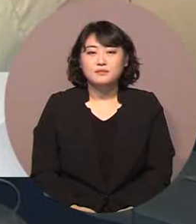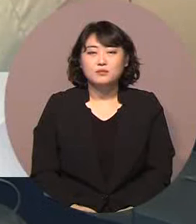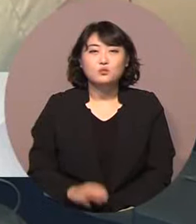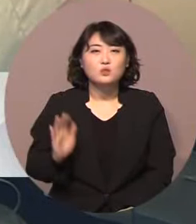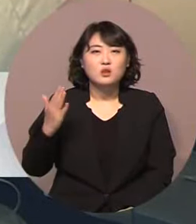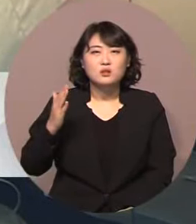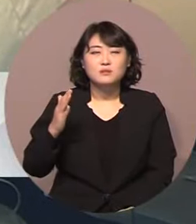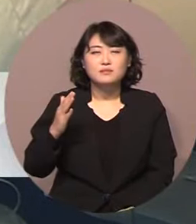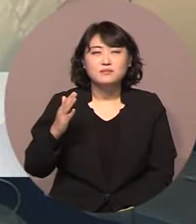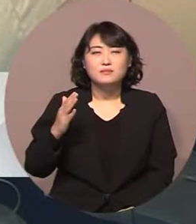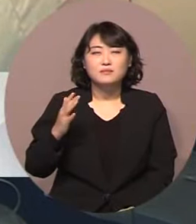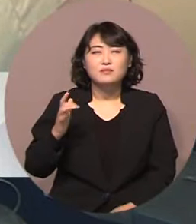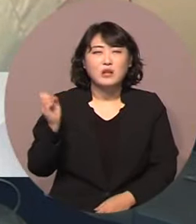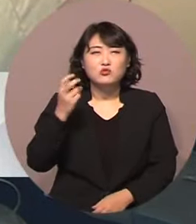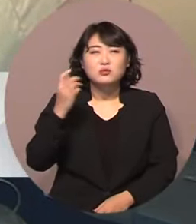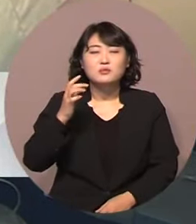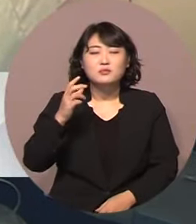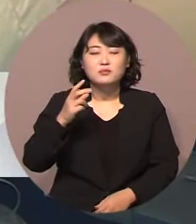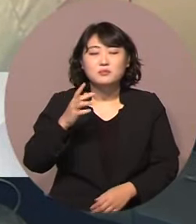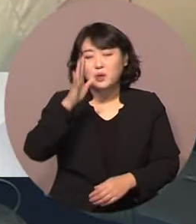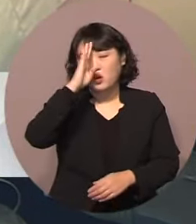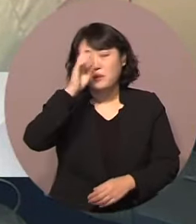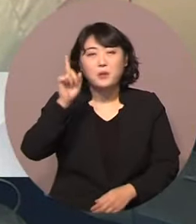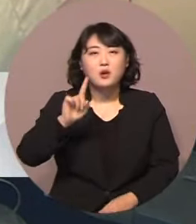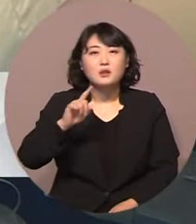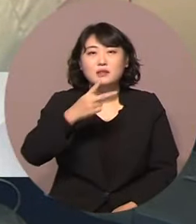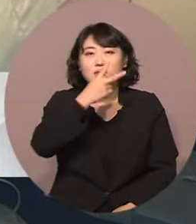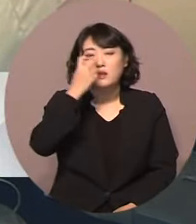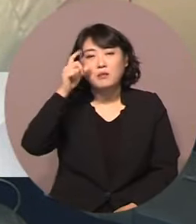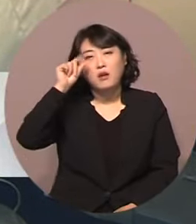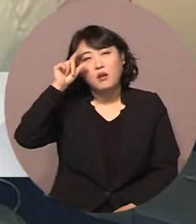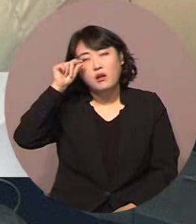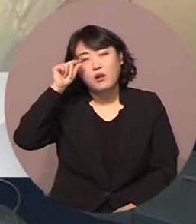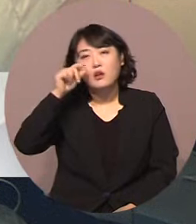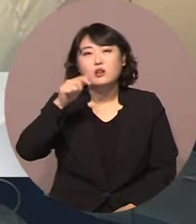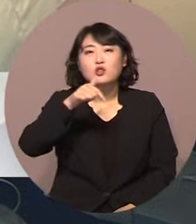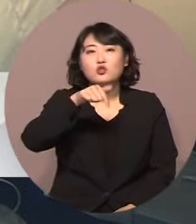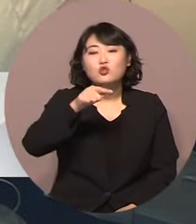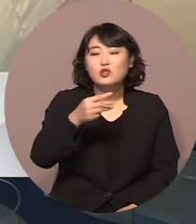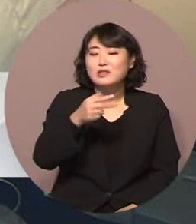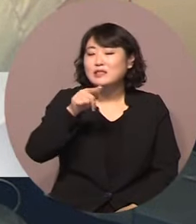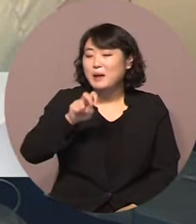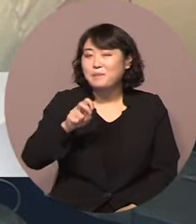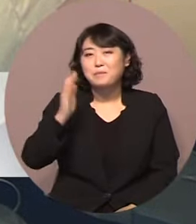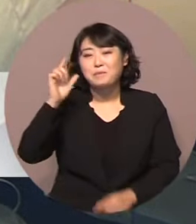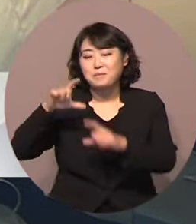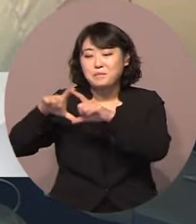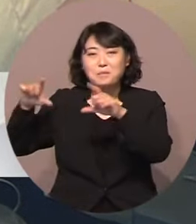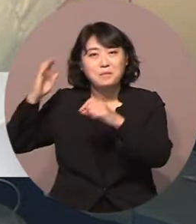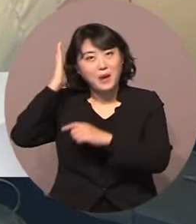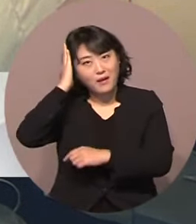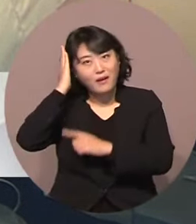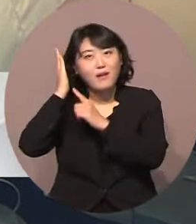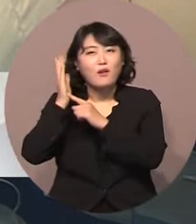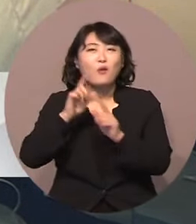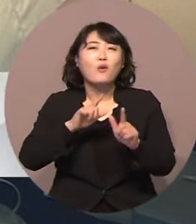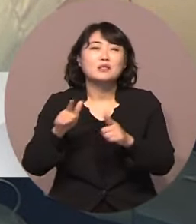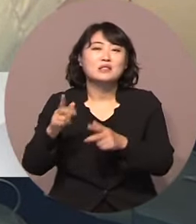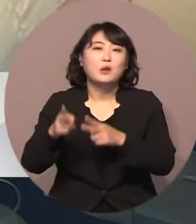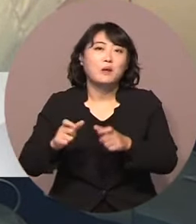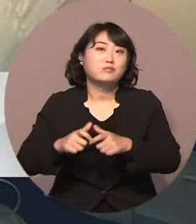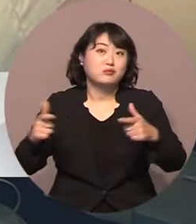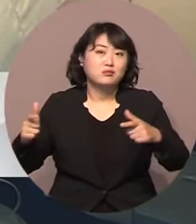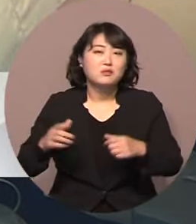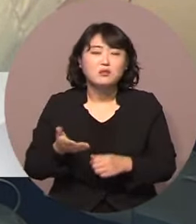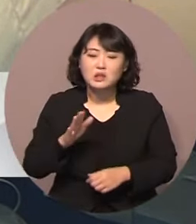최근 현대인의 고질병으로 불면증이 떠오르면서 꿀잠 베개와 수면 안대 등 관련 산업 규모도 커지고 있죠 하지만 이런